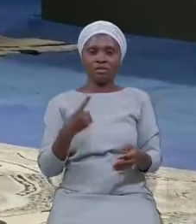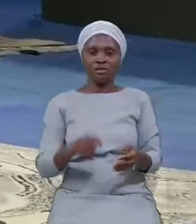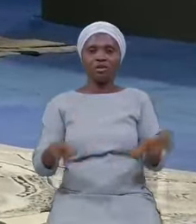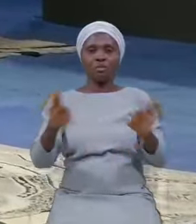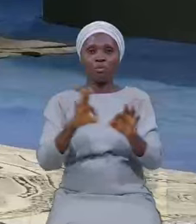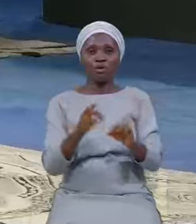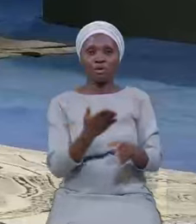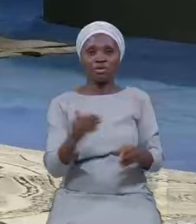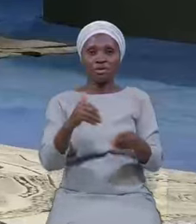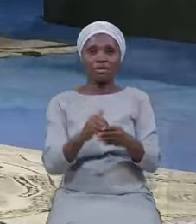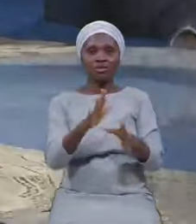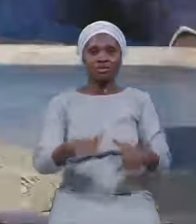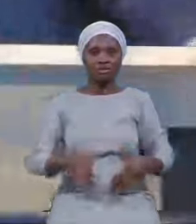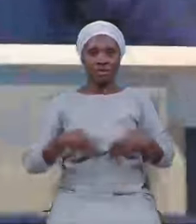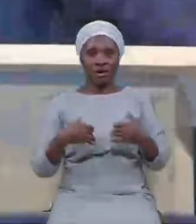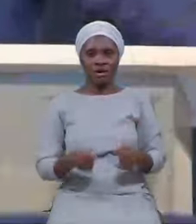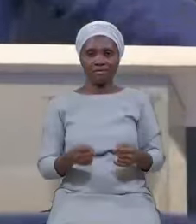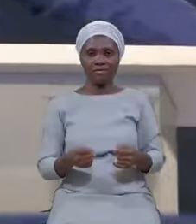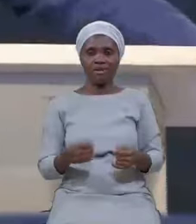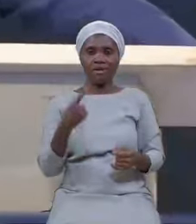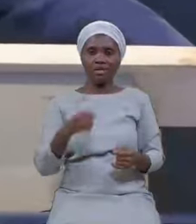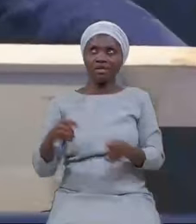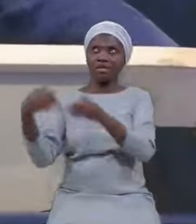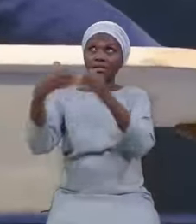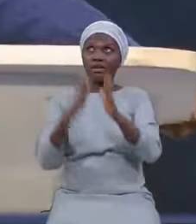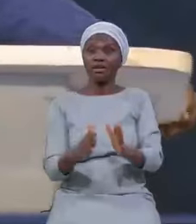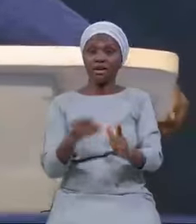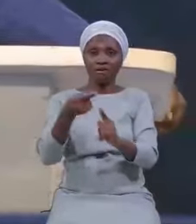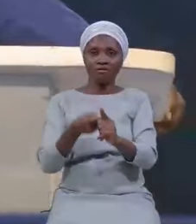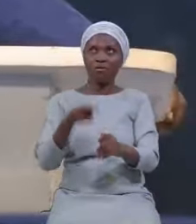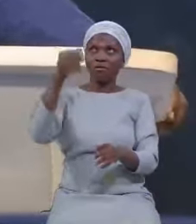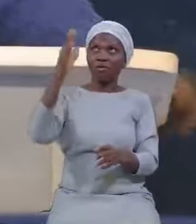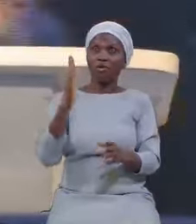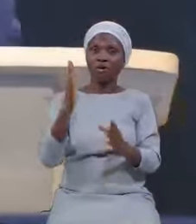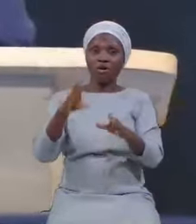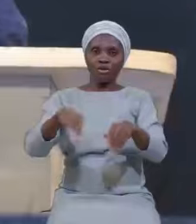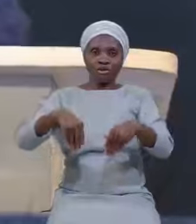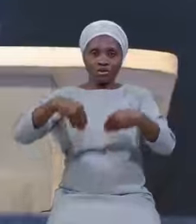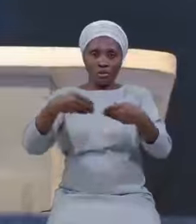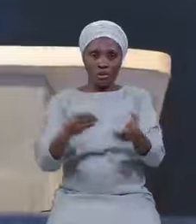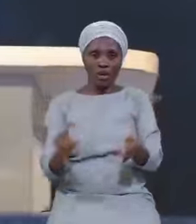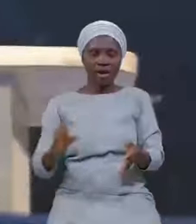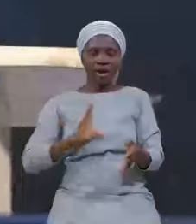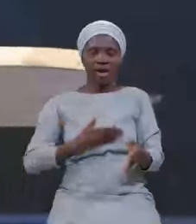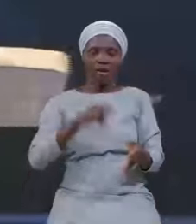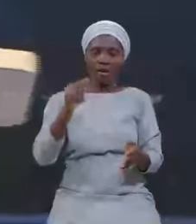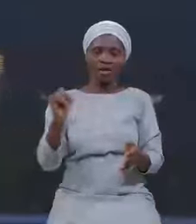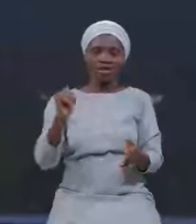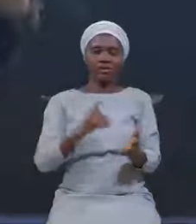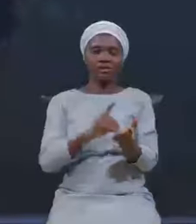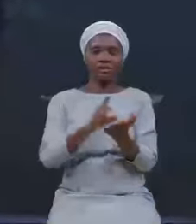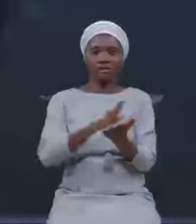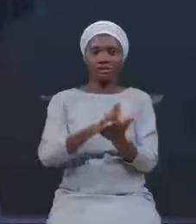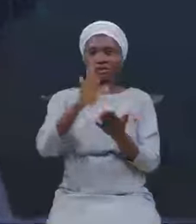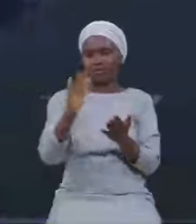Dieu, pourvoyant à nos besoins de façon surnaturelle. Troisième élément, c'est la vie